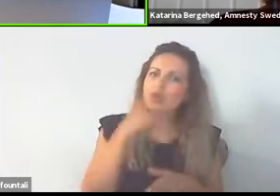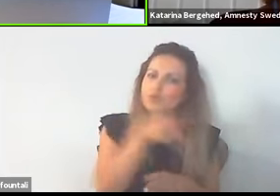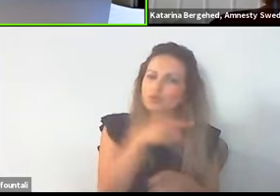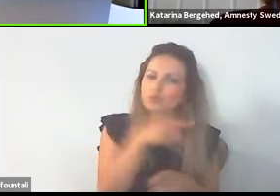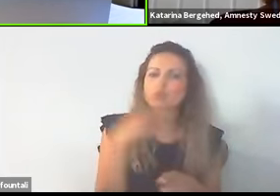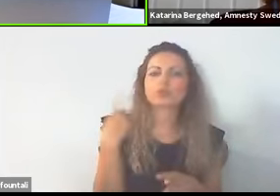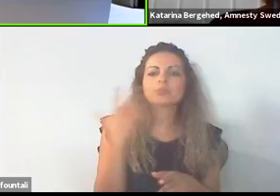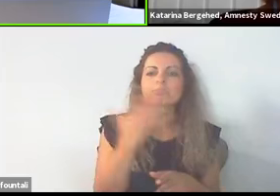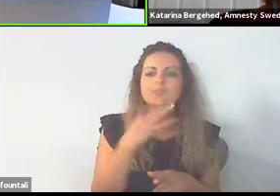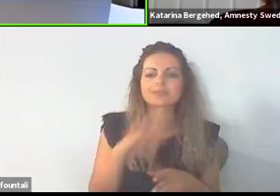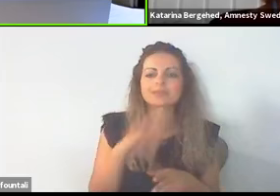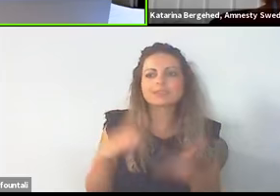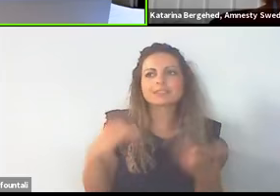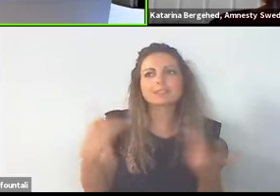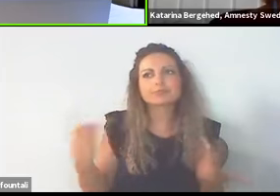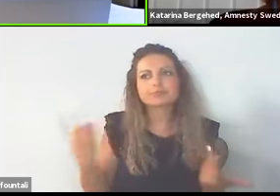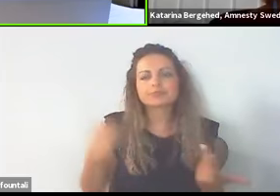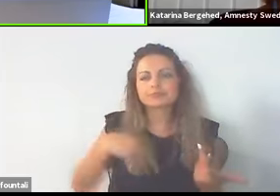βλάβες ή